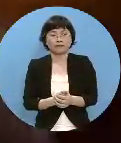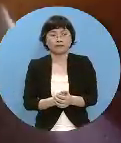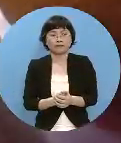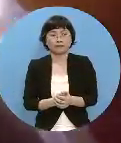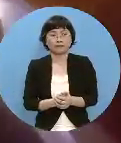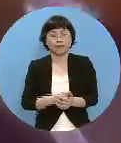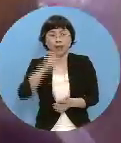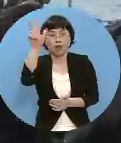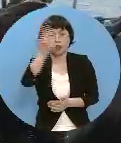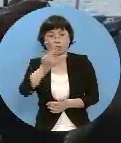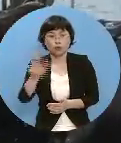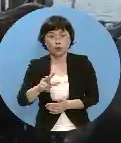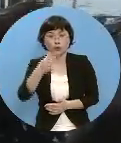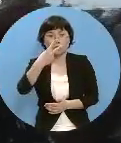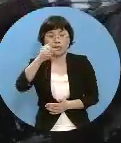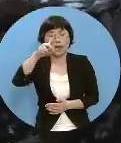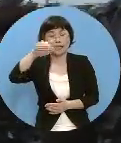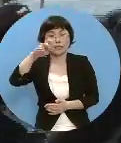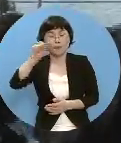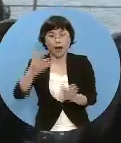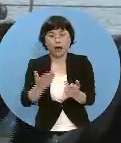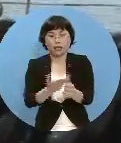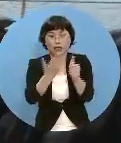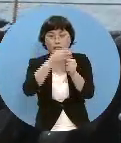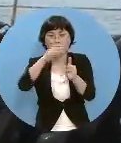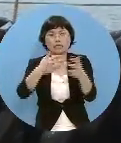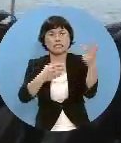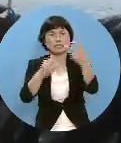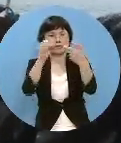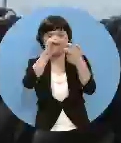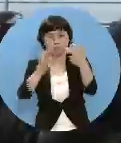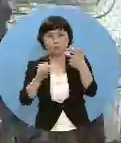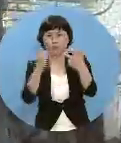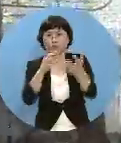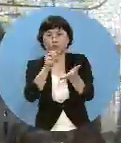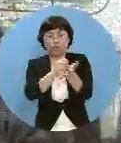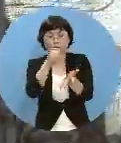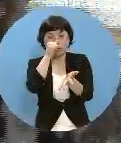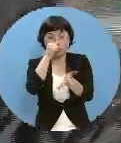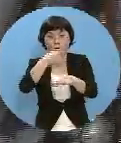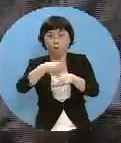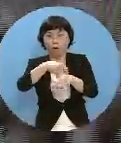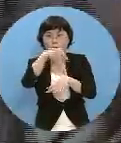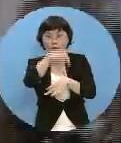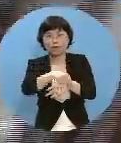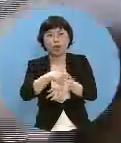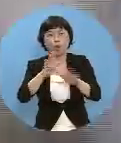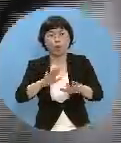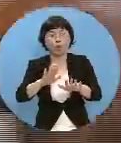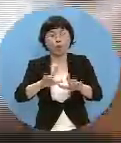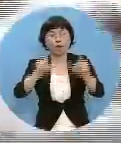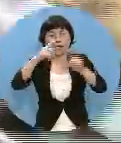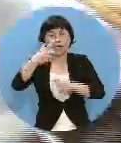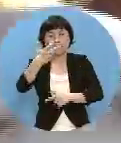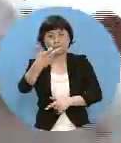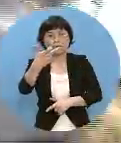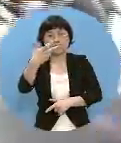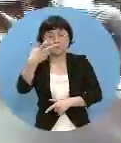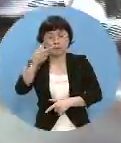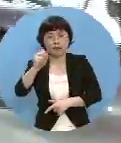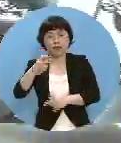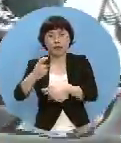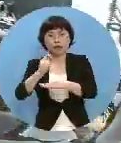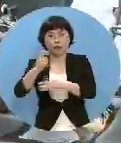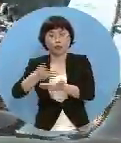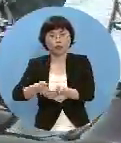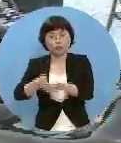전국 다시마 생산량의 70%를 차지하는 완도에서는 올해 17만 톤을 생산해 355억 원의 소득을